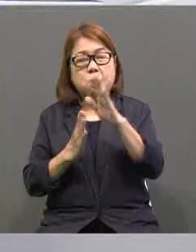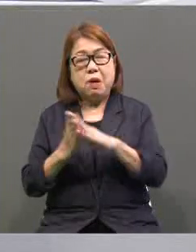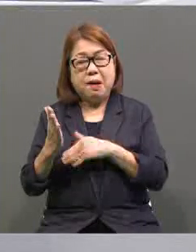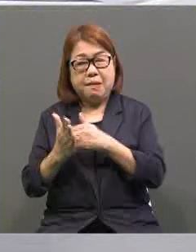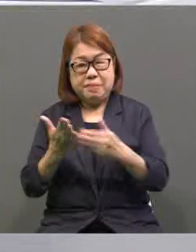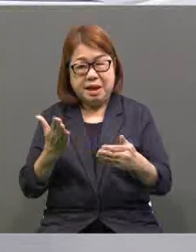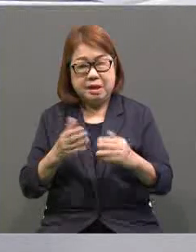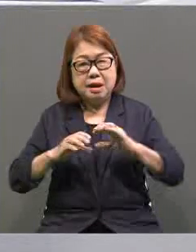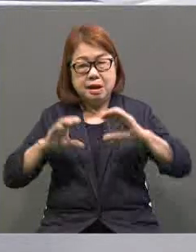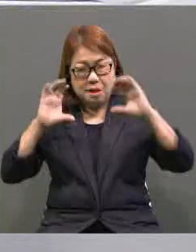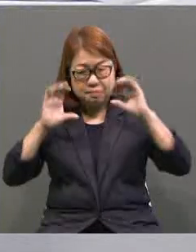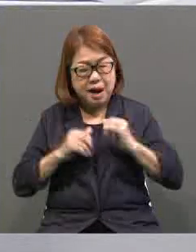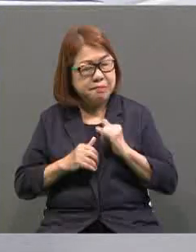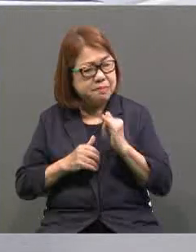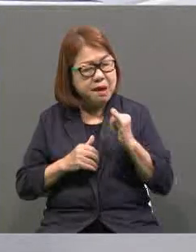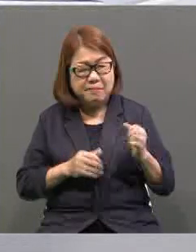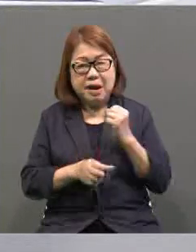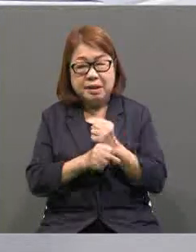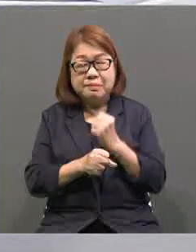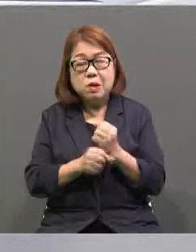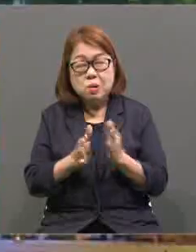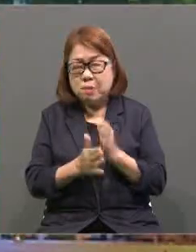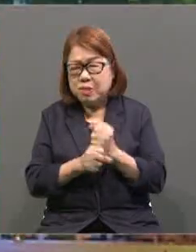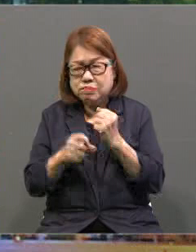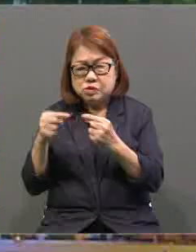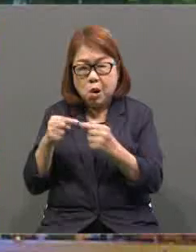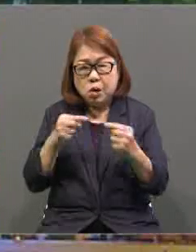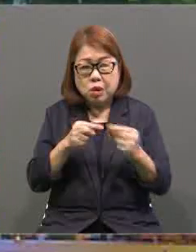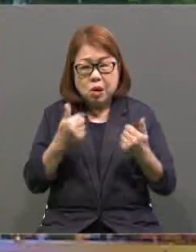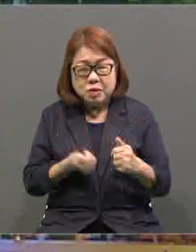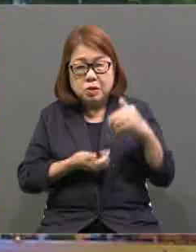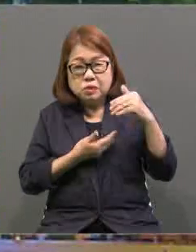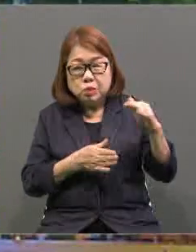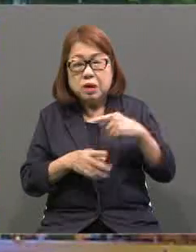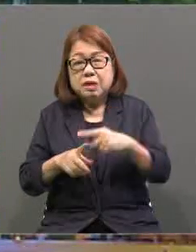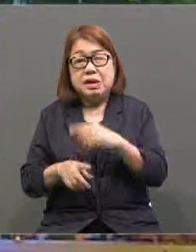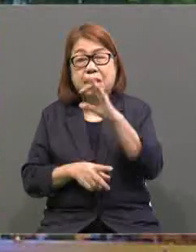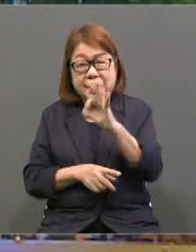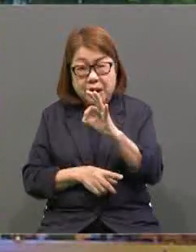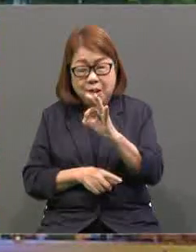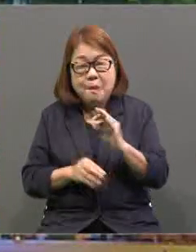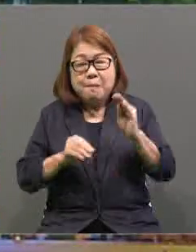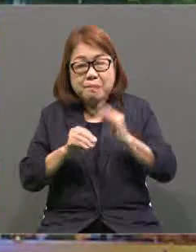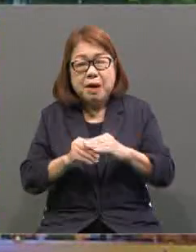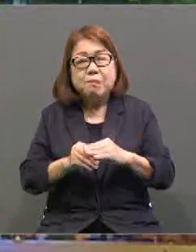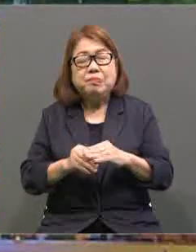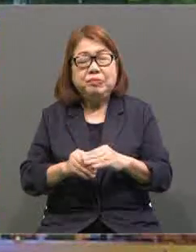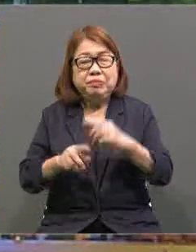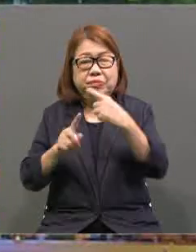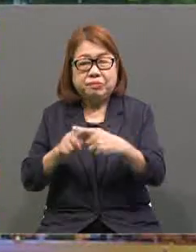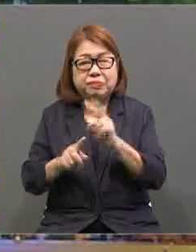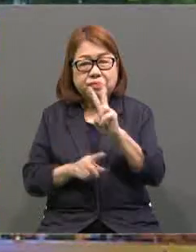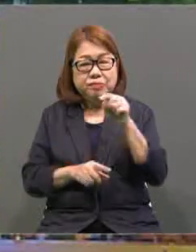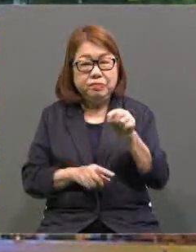งานของรัฐบาลเชิงรุกแล้วก็ต่อเนื่องด้วยนะครับก็เลยทำให้การส่งออกตัวเลขเดือนกันยายนเนี่ยเพิ่มขึ้นมาเป็นบ 2.1